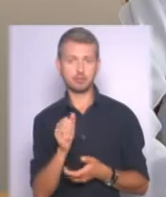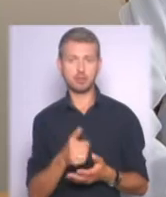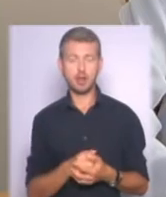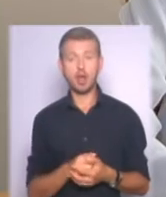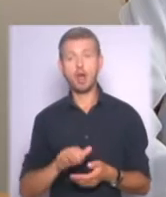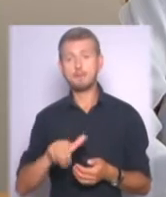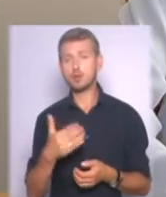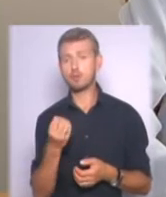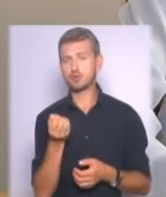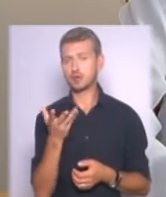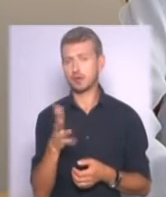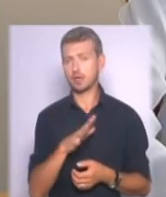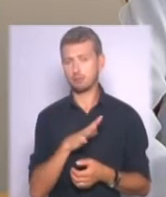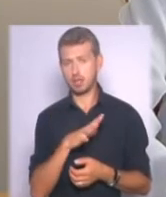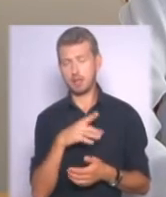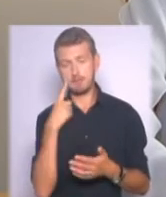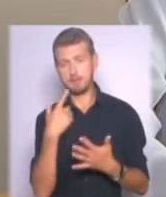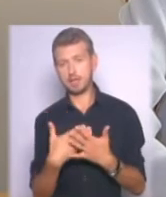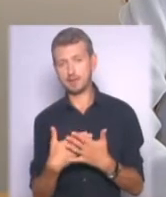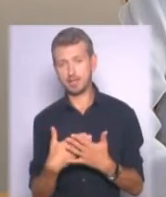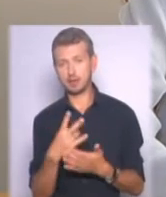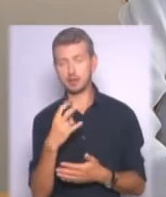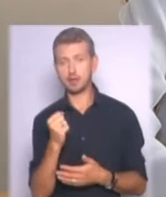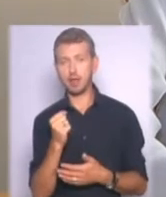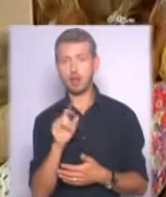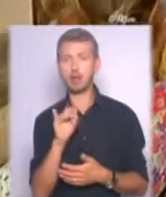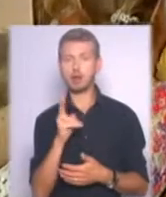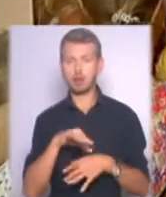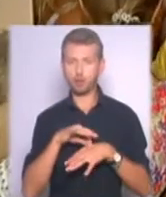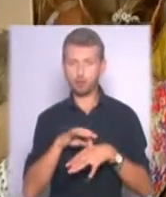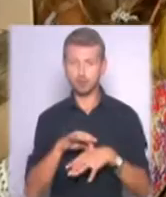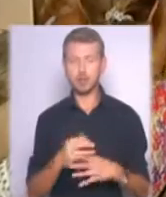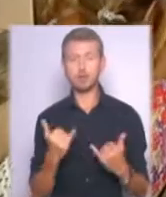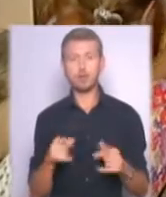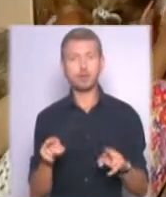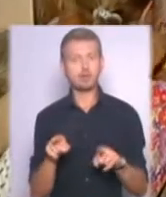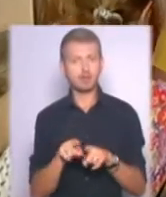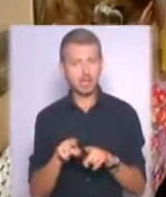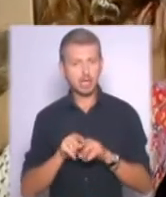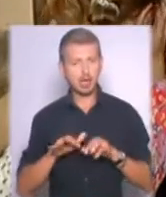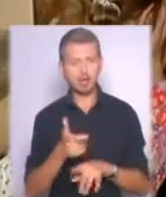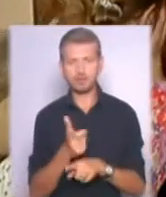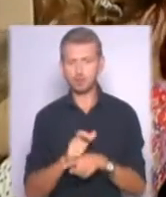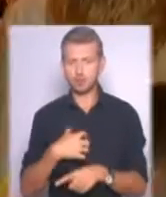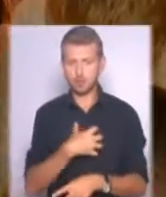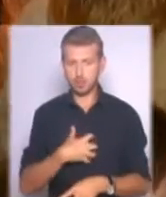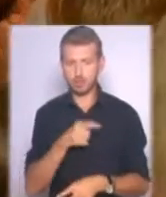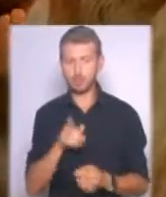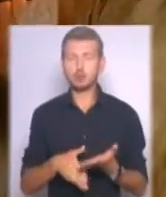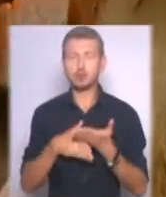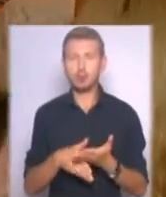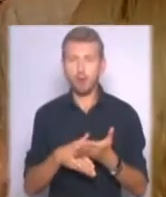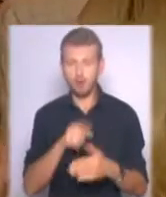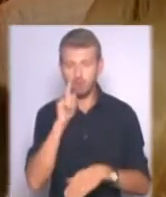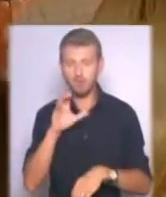Потом еще несколько было подозрений на рак кожи. Сьогодні такі акції надзвичайно актуальні, адже вони допомагають виявити рак